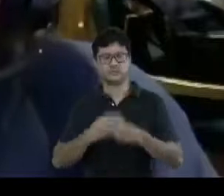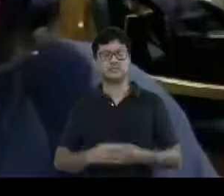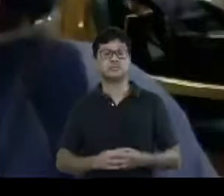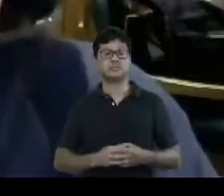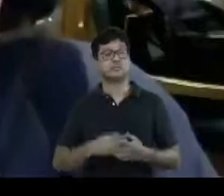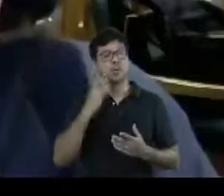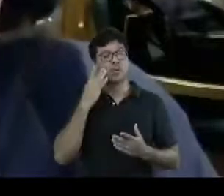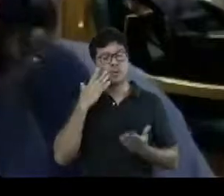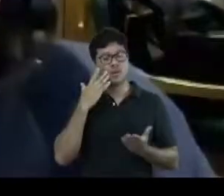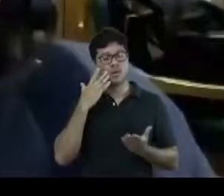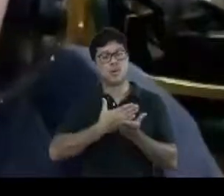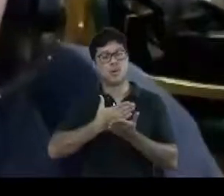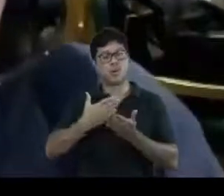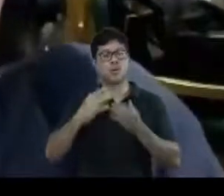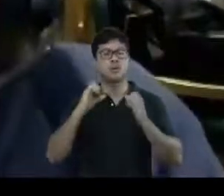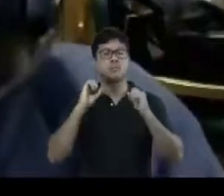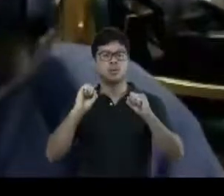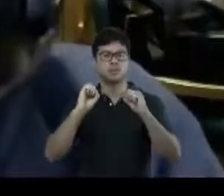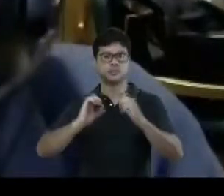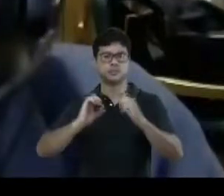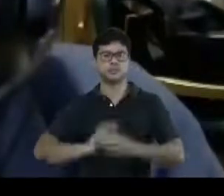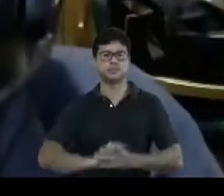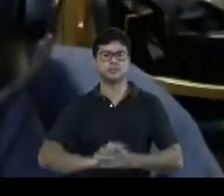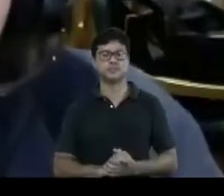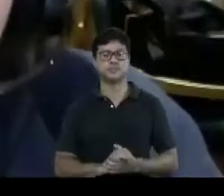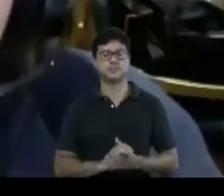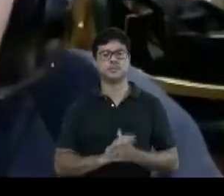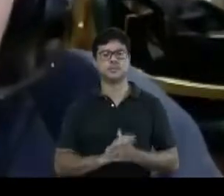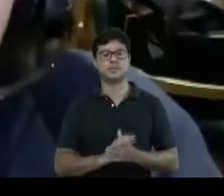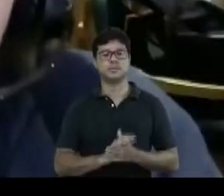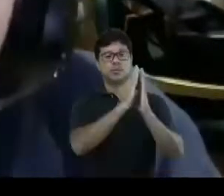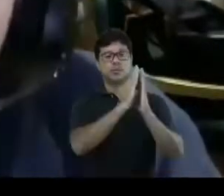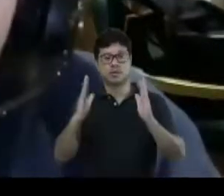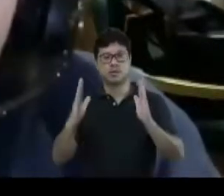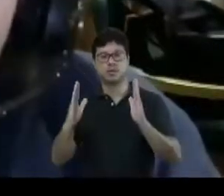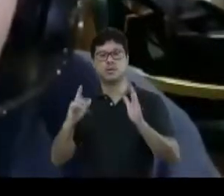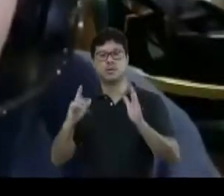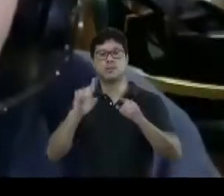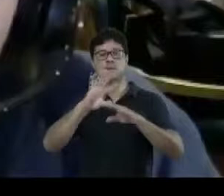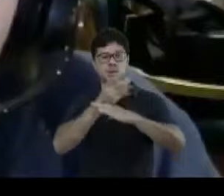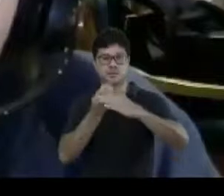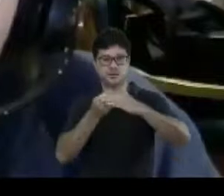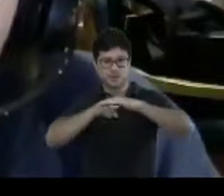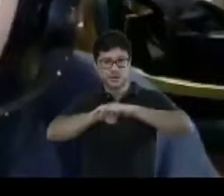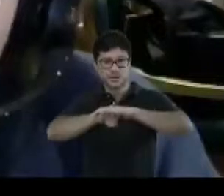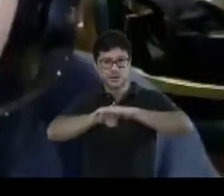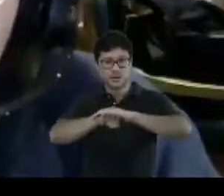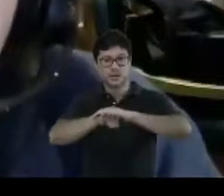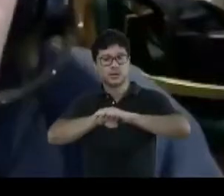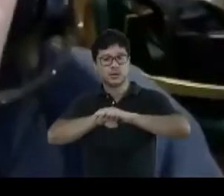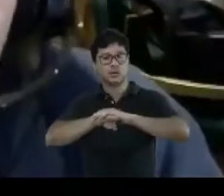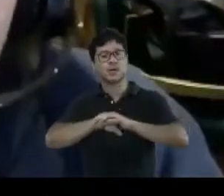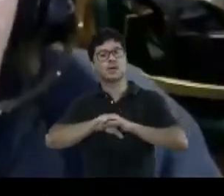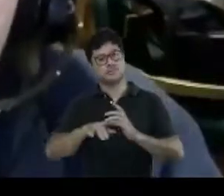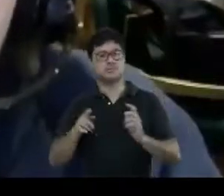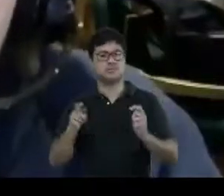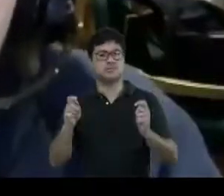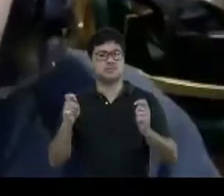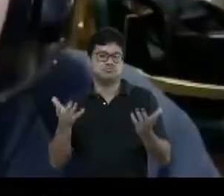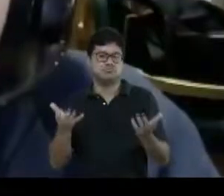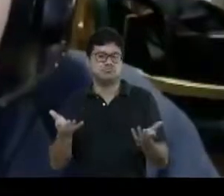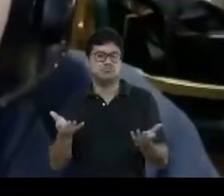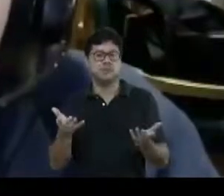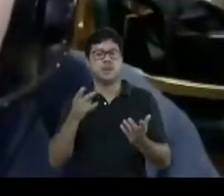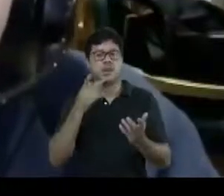Bibliotheken und Altbestand und Ihr Altbestand, das hier verwahrte kulturelle Erbe, spielen für